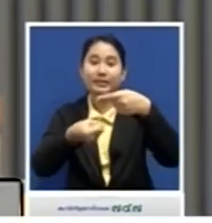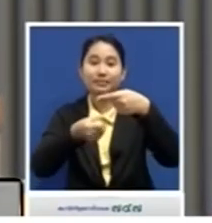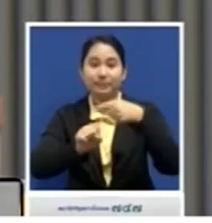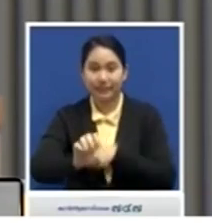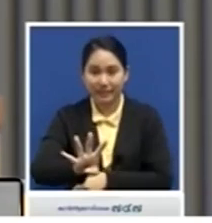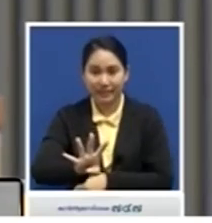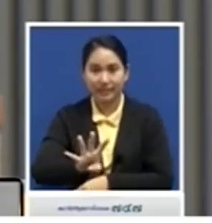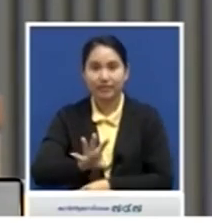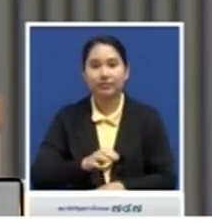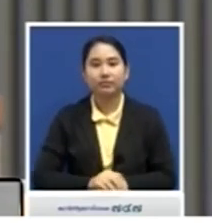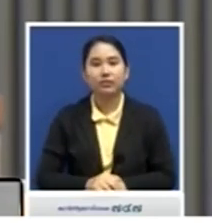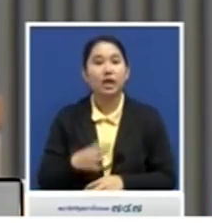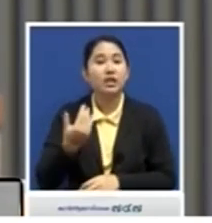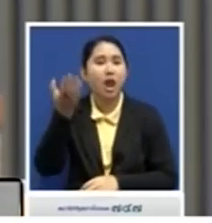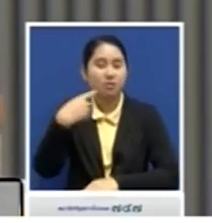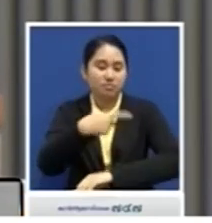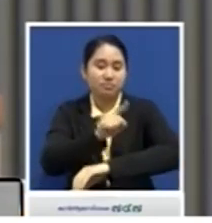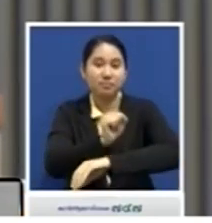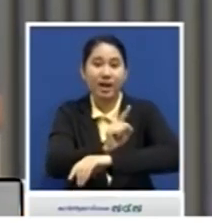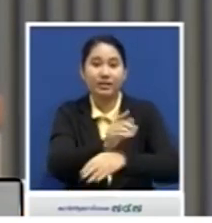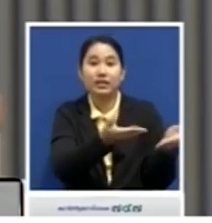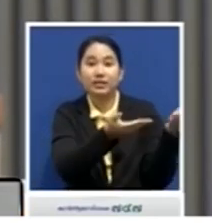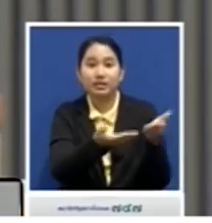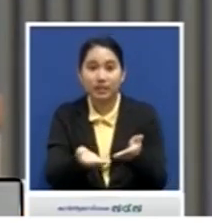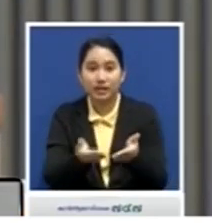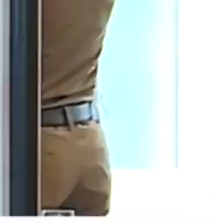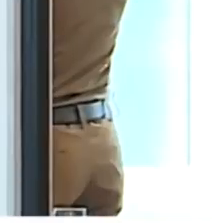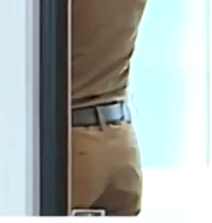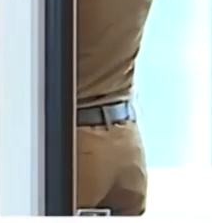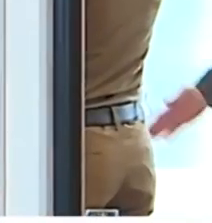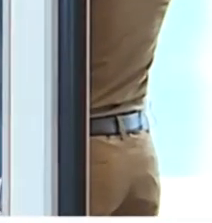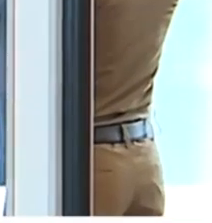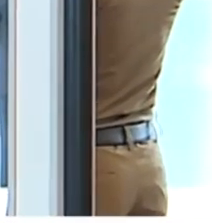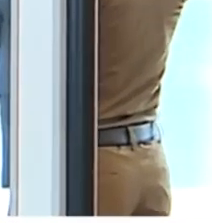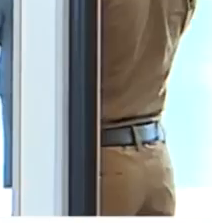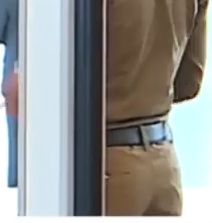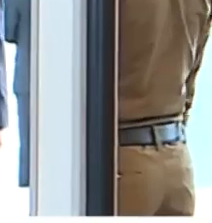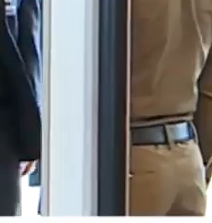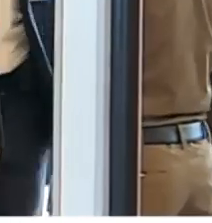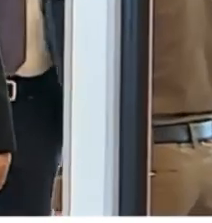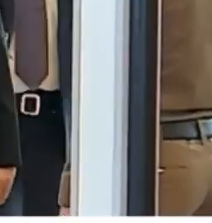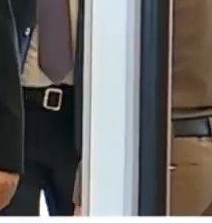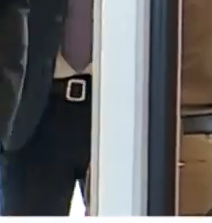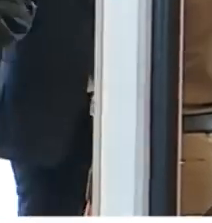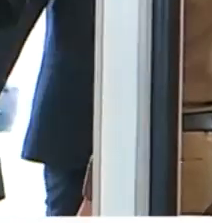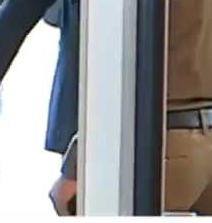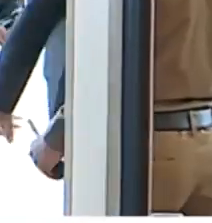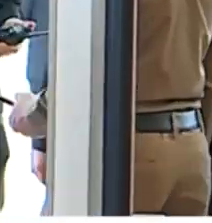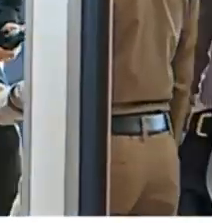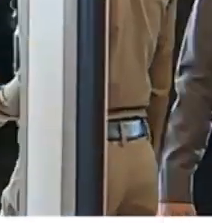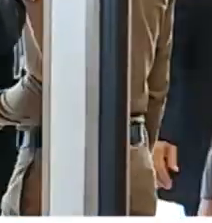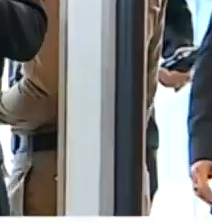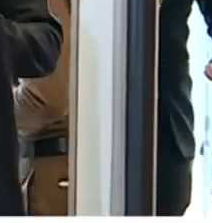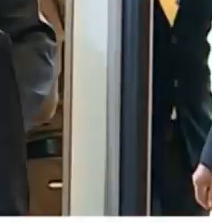ให้เหมาะสมและหากว่าลดจำนวนผู้อภิปรายลงมาได้ก็จะดีมากเพื่อให้ประชุมสภาจบภายในวันนี้ตามกำหนดการ